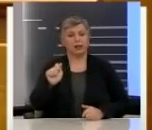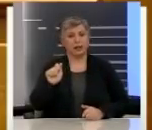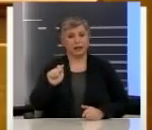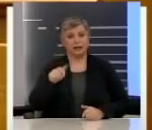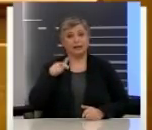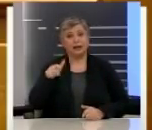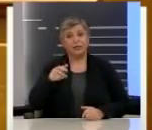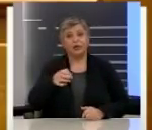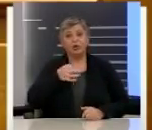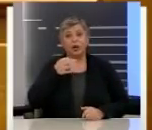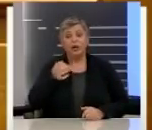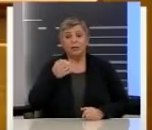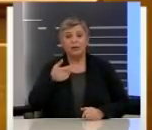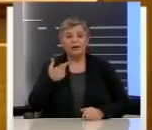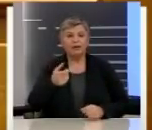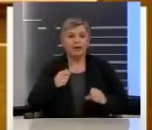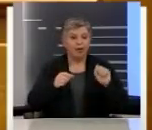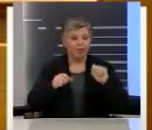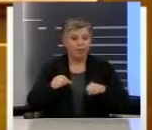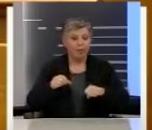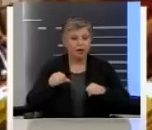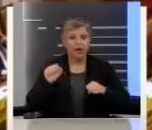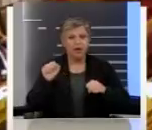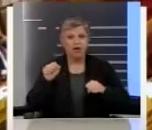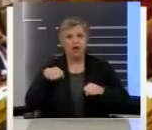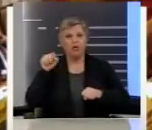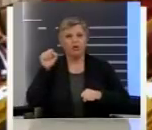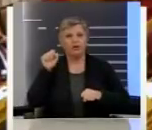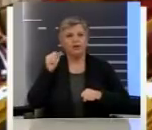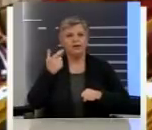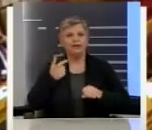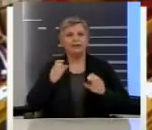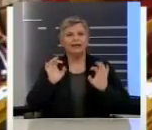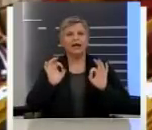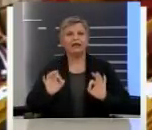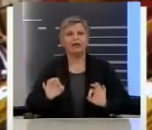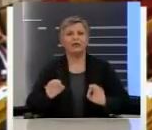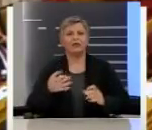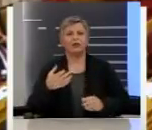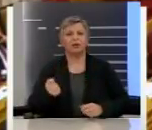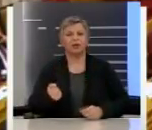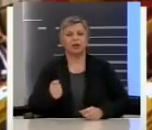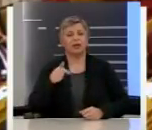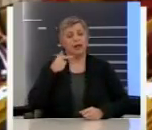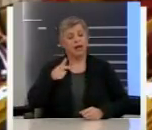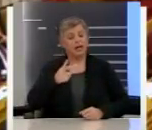απαντήστε με ένα ναι ή με ένα όχι. Το έχετε το πρόβλημα σκεφτεί.